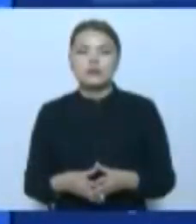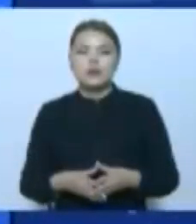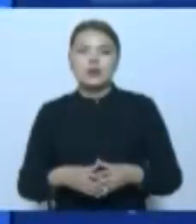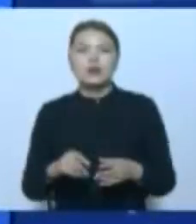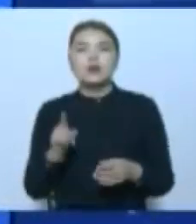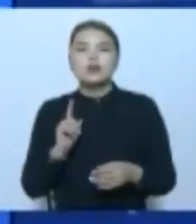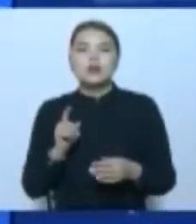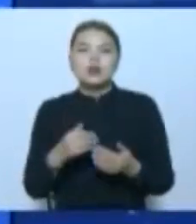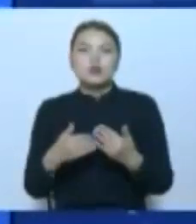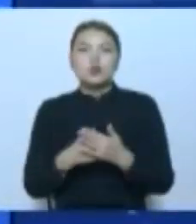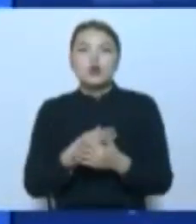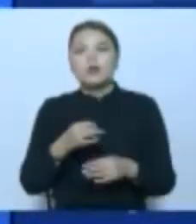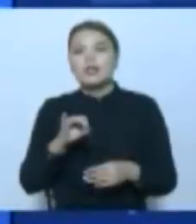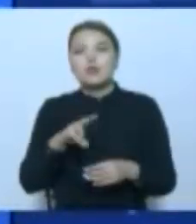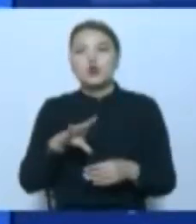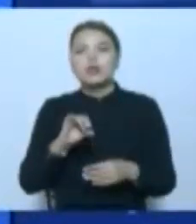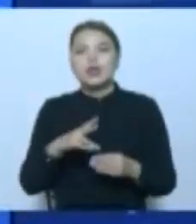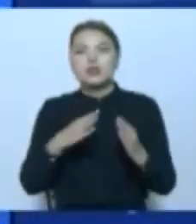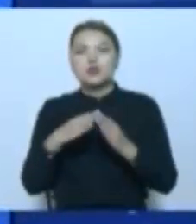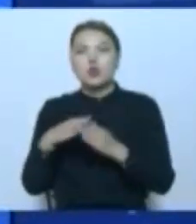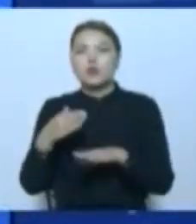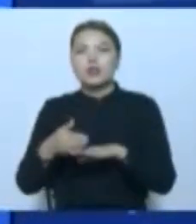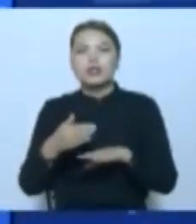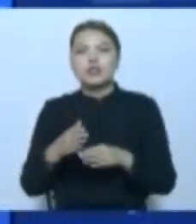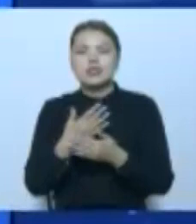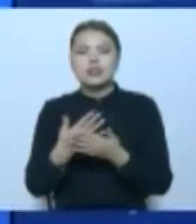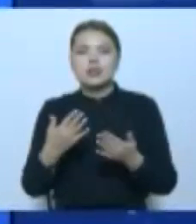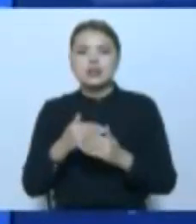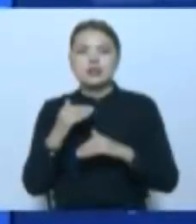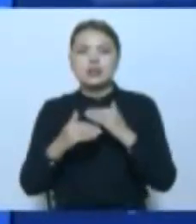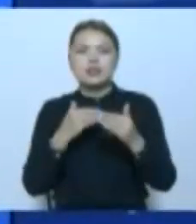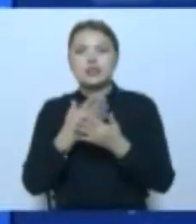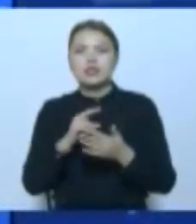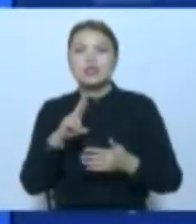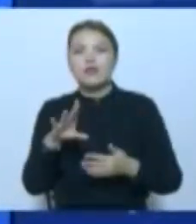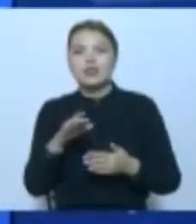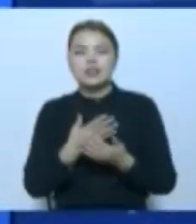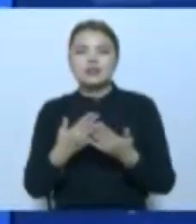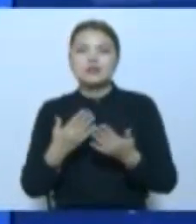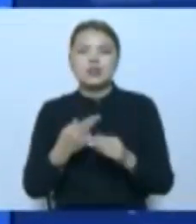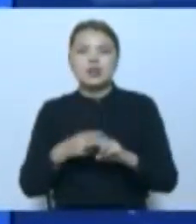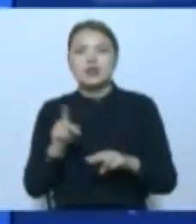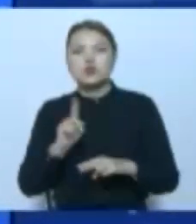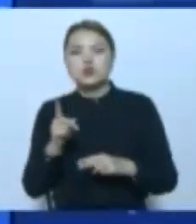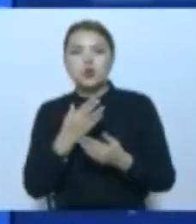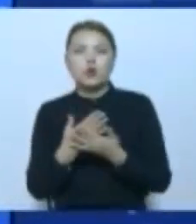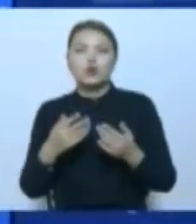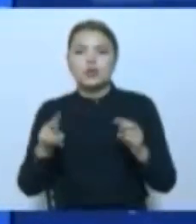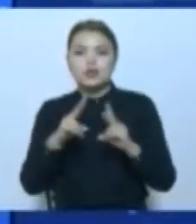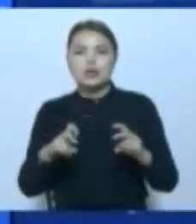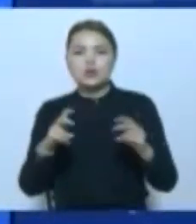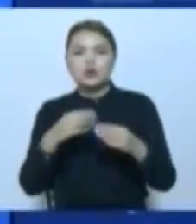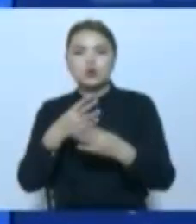кому доступна новая ипотечная программа утау приведёт ли это к очередному росту цен на квадратные метры приходят ли контрольно качество